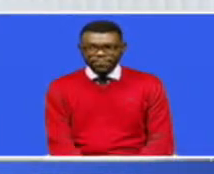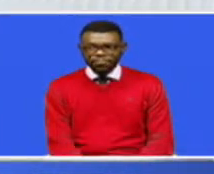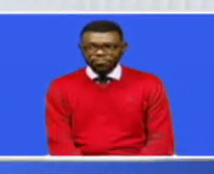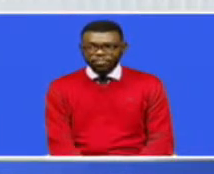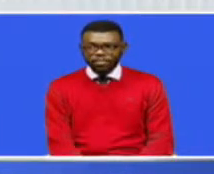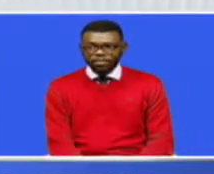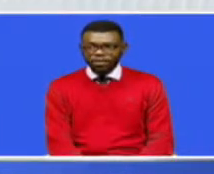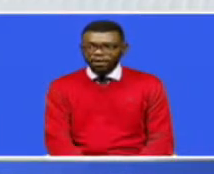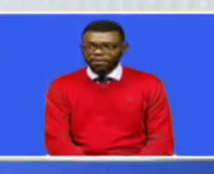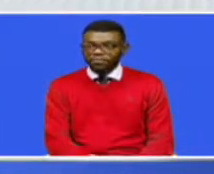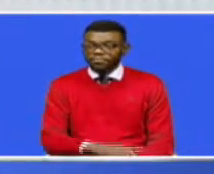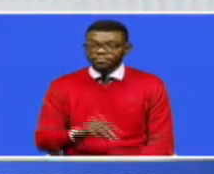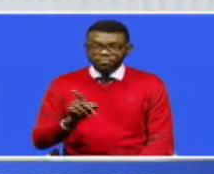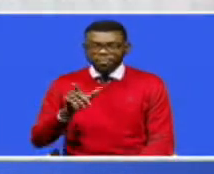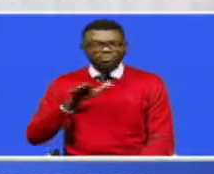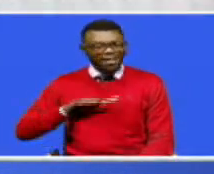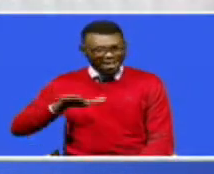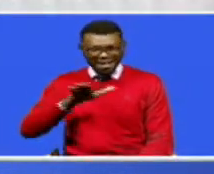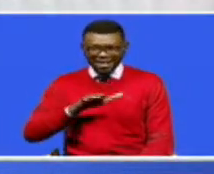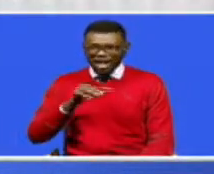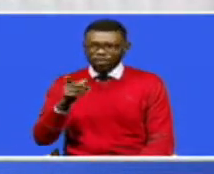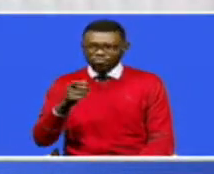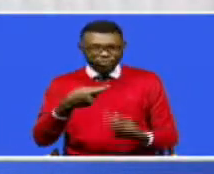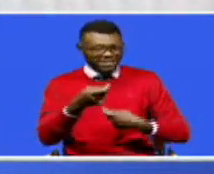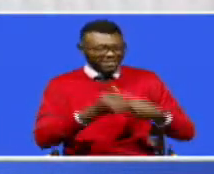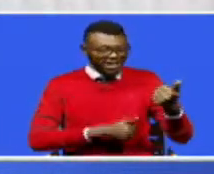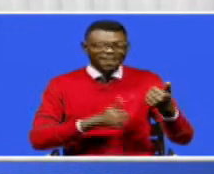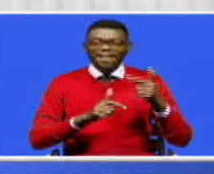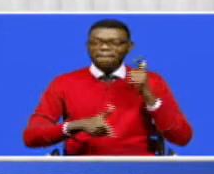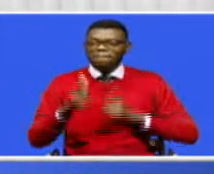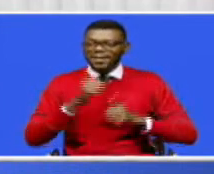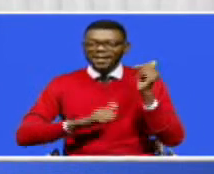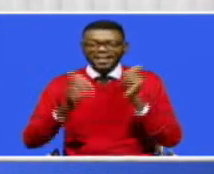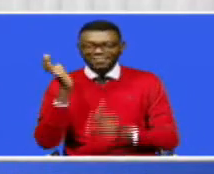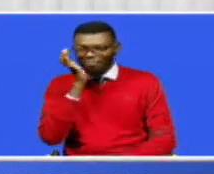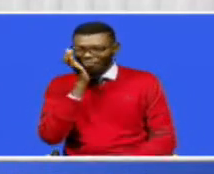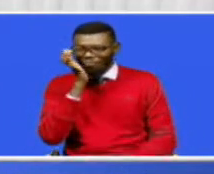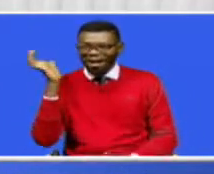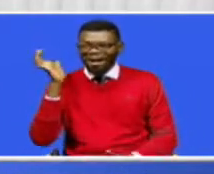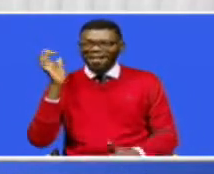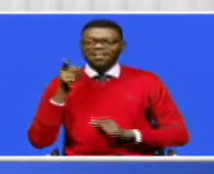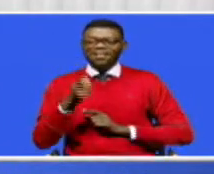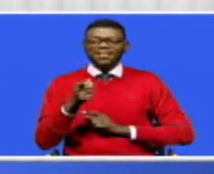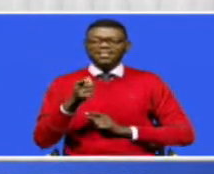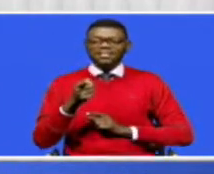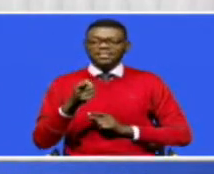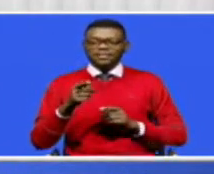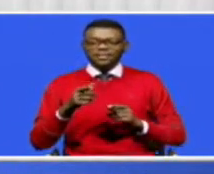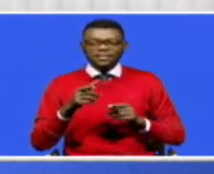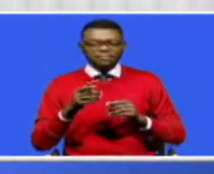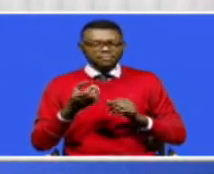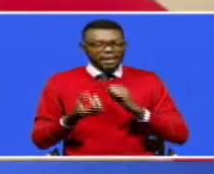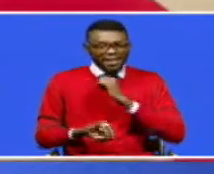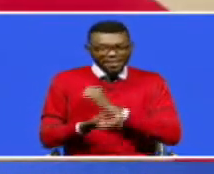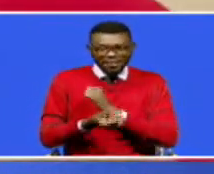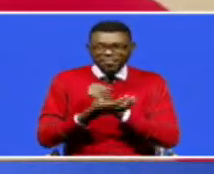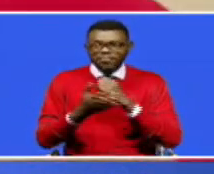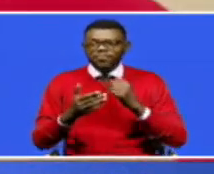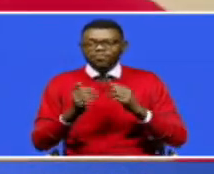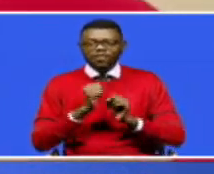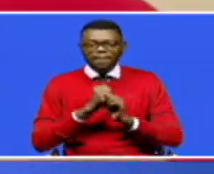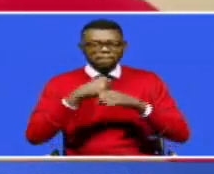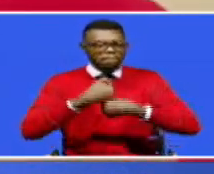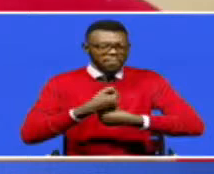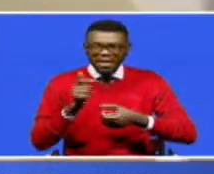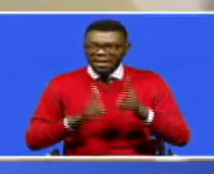Tunakumbana na David Sudi katika eneo lake anapouza maziwa iliyoganda. Anatuchukua hatua kwa hatua ya